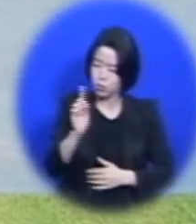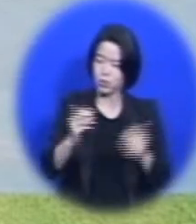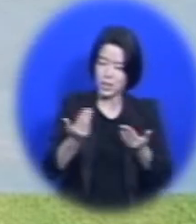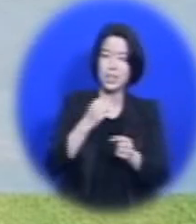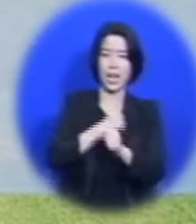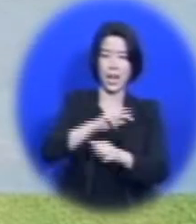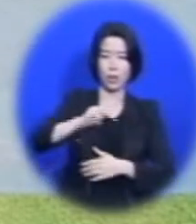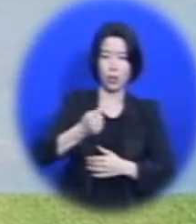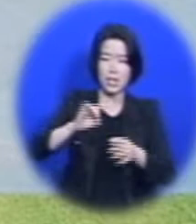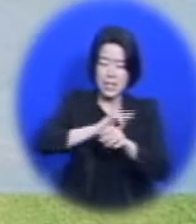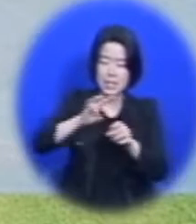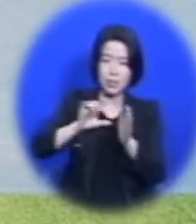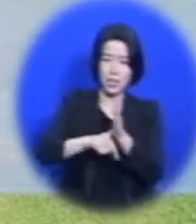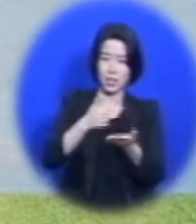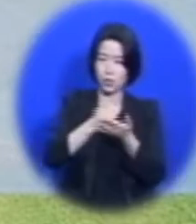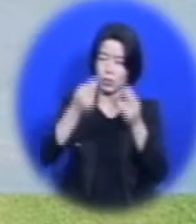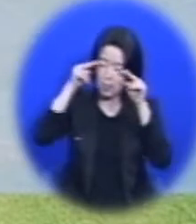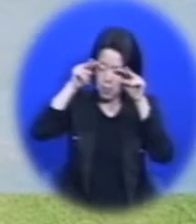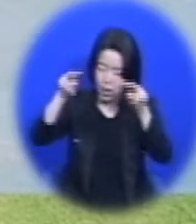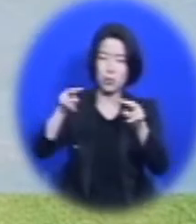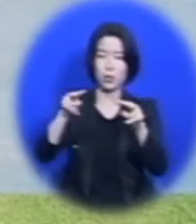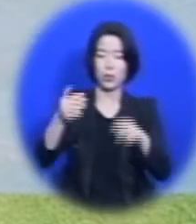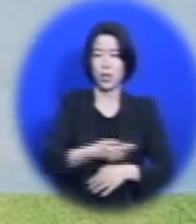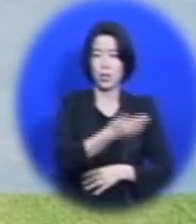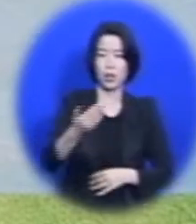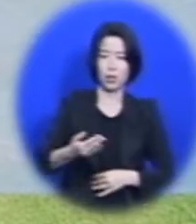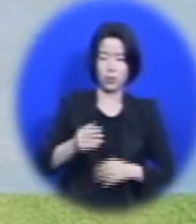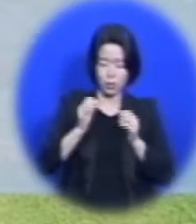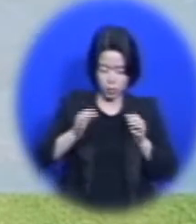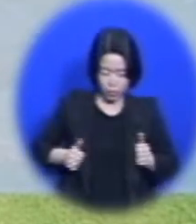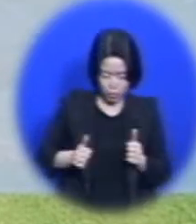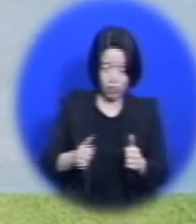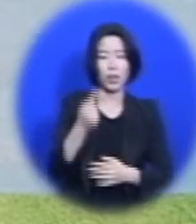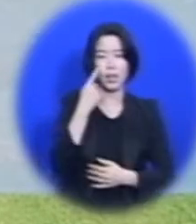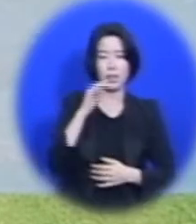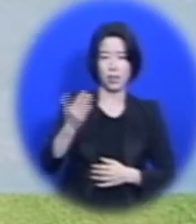하든지 24시간 주님을 바라보려고 여러분 노력하셔야 돼요.